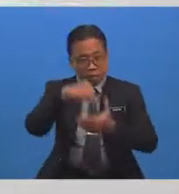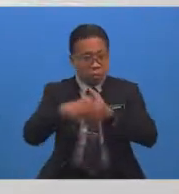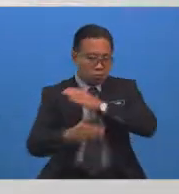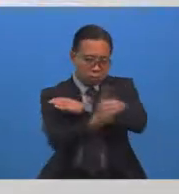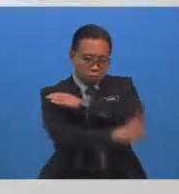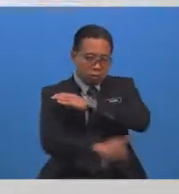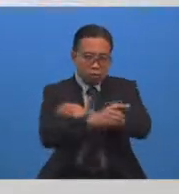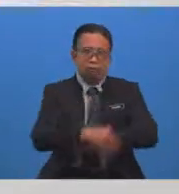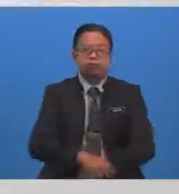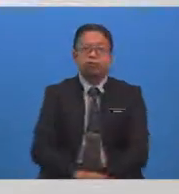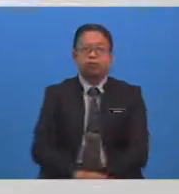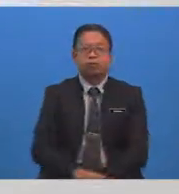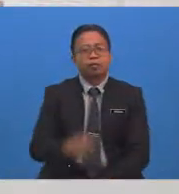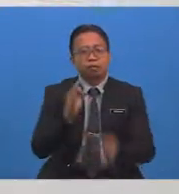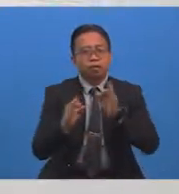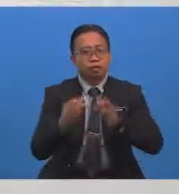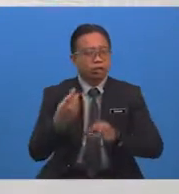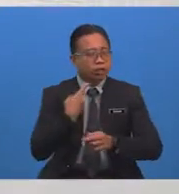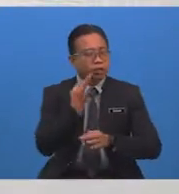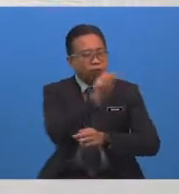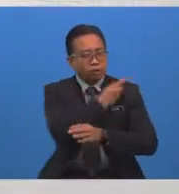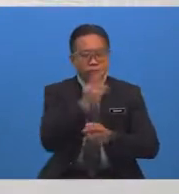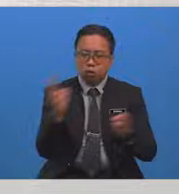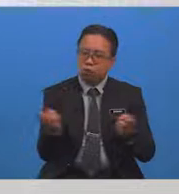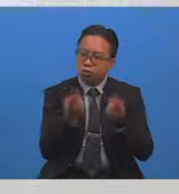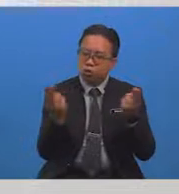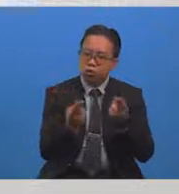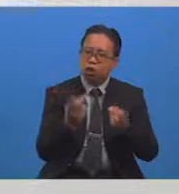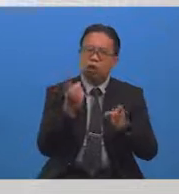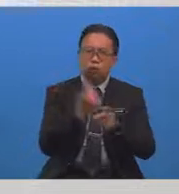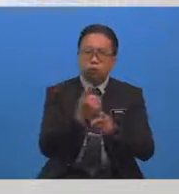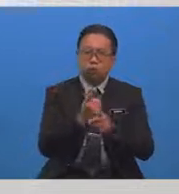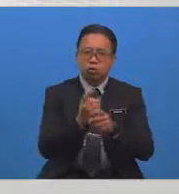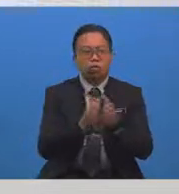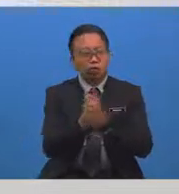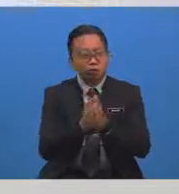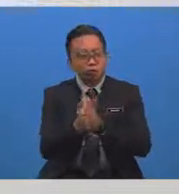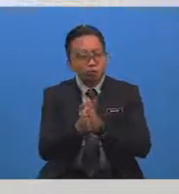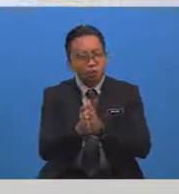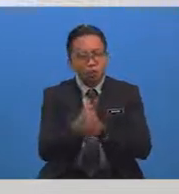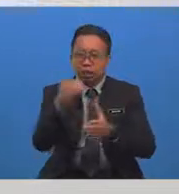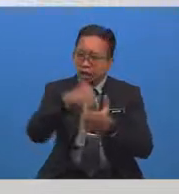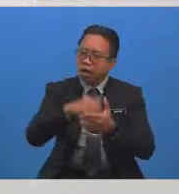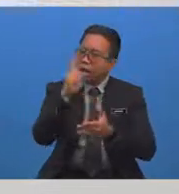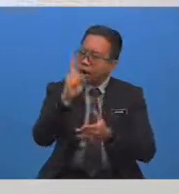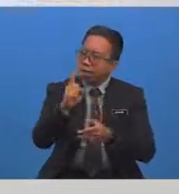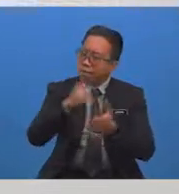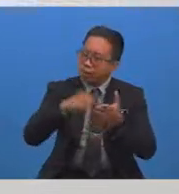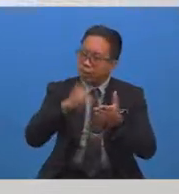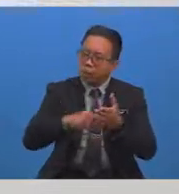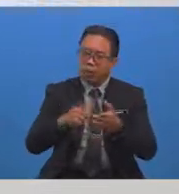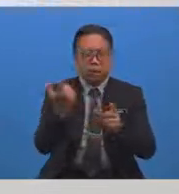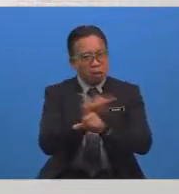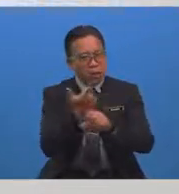murid-murid jika kita berusaha gigi dan bersungguh-sungguh dalam apa jua pertandingan kita akan mencapai